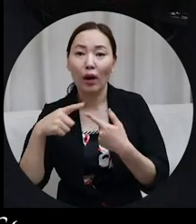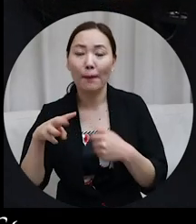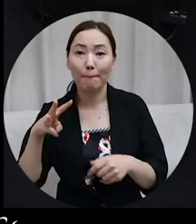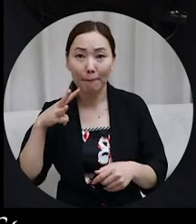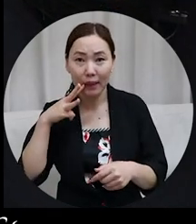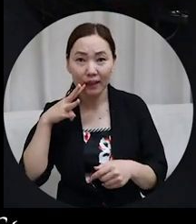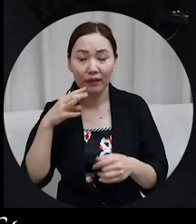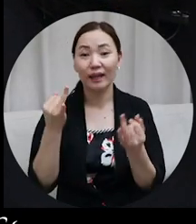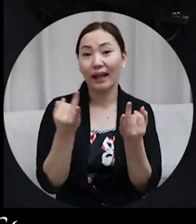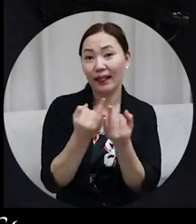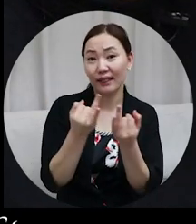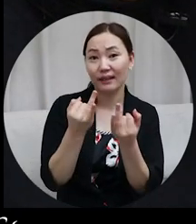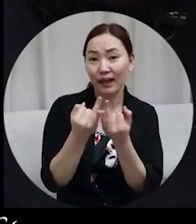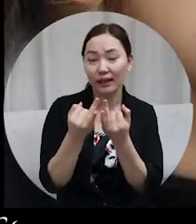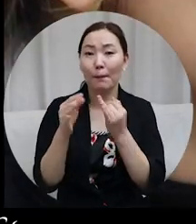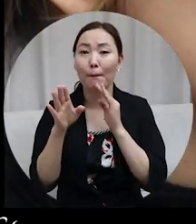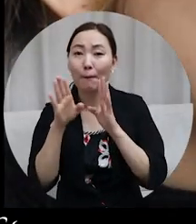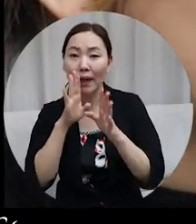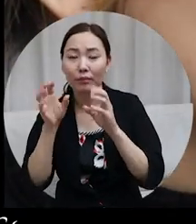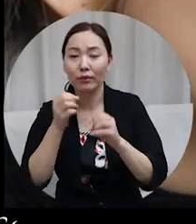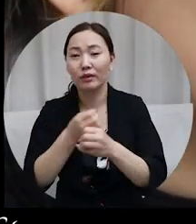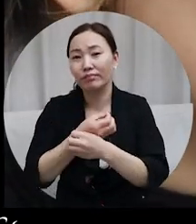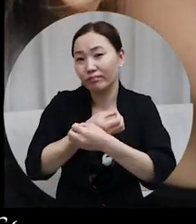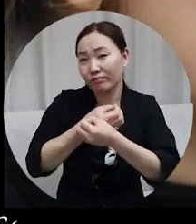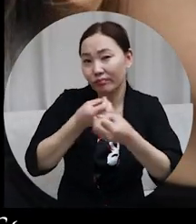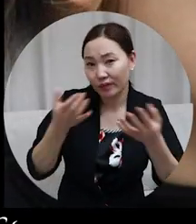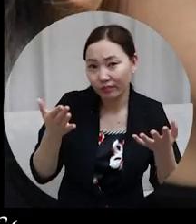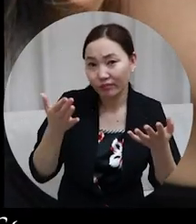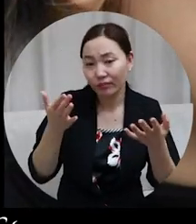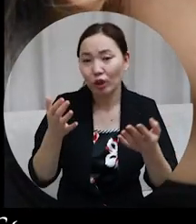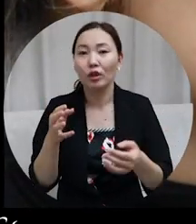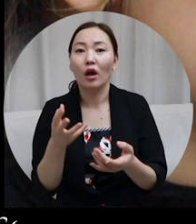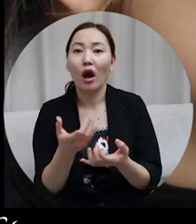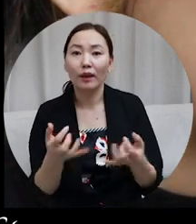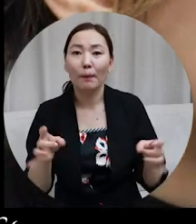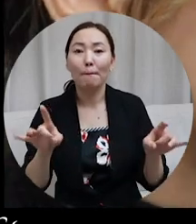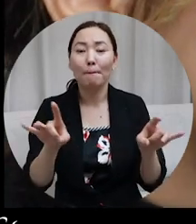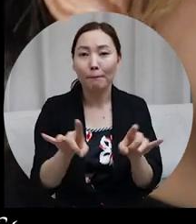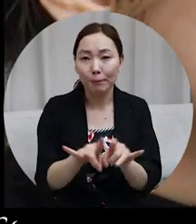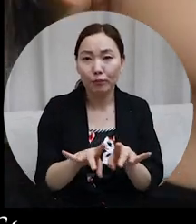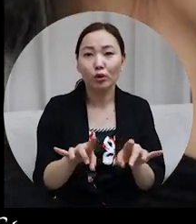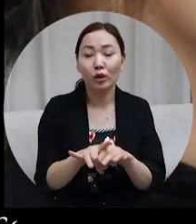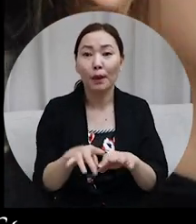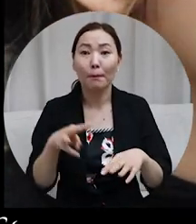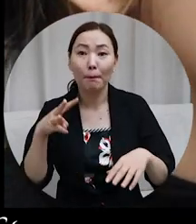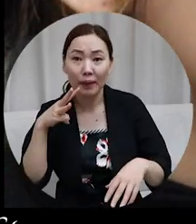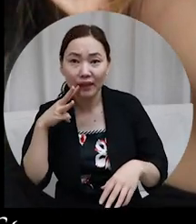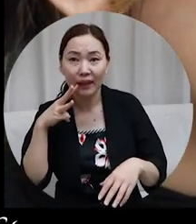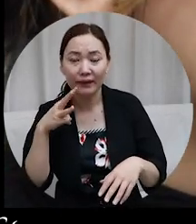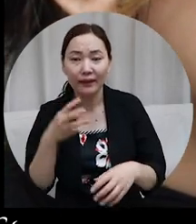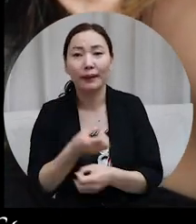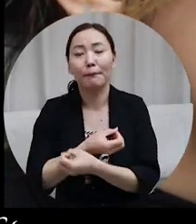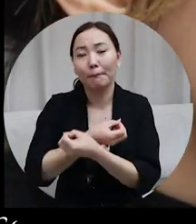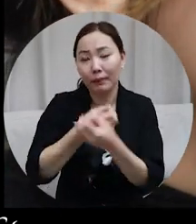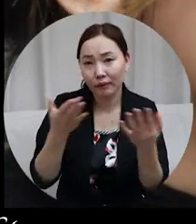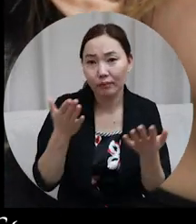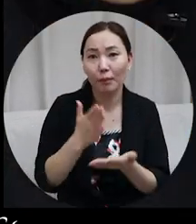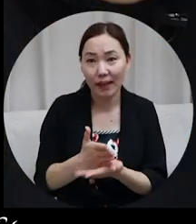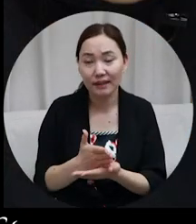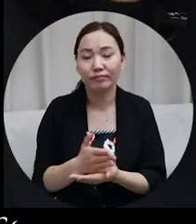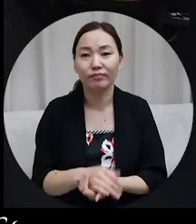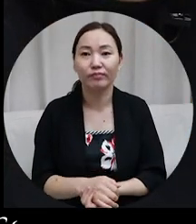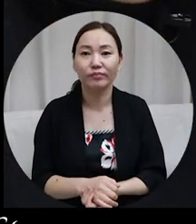юу нэг мэдээлэл их гарч ирсэн учраас. Тэгээд тэр талаар нь асууж болох уу? Ямар оноштай байсан бэ